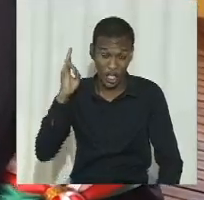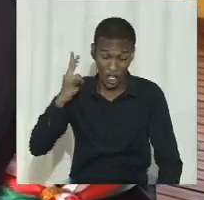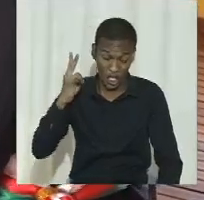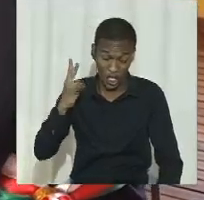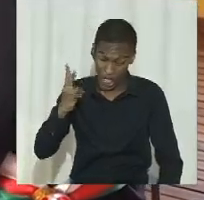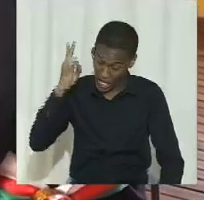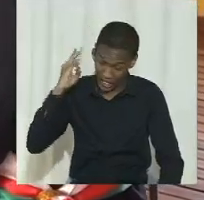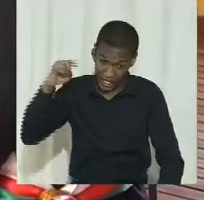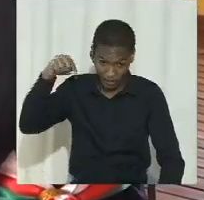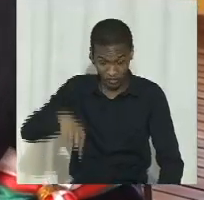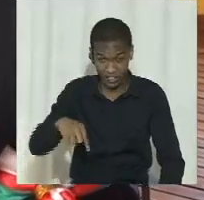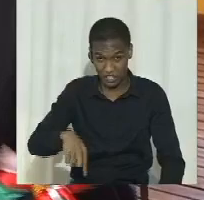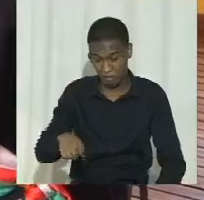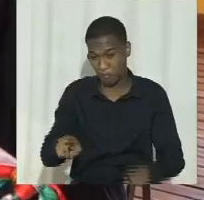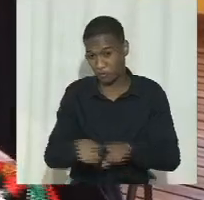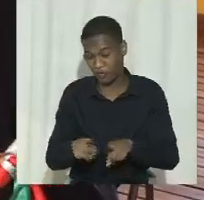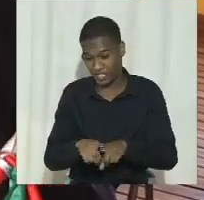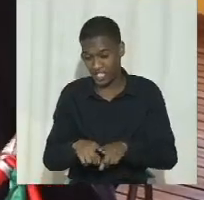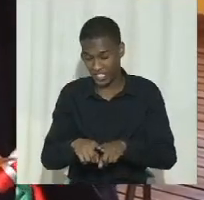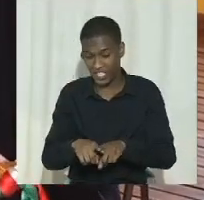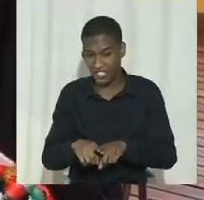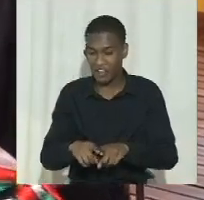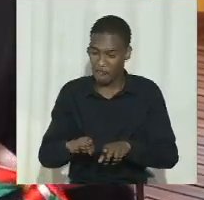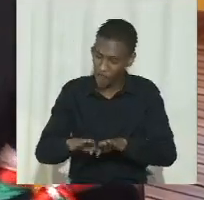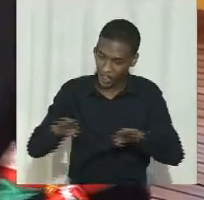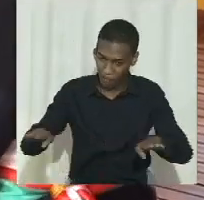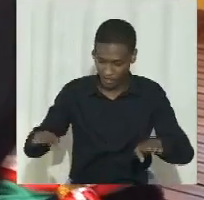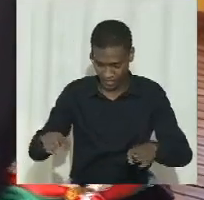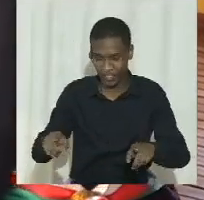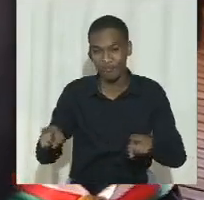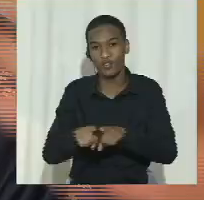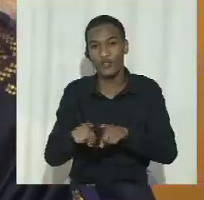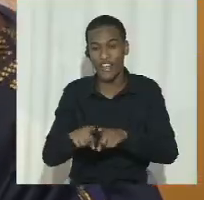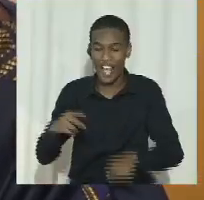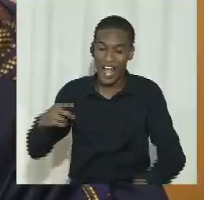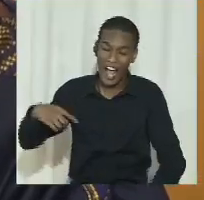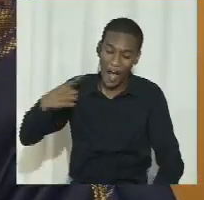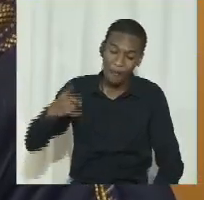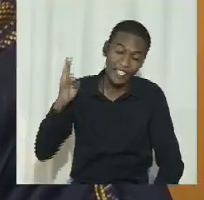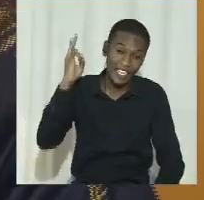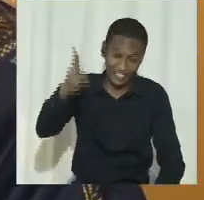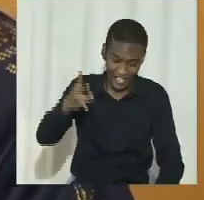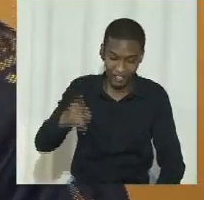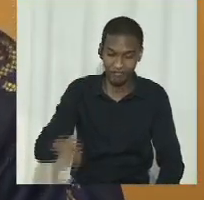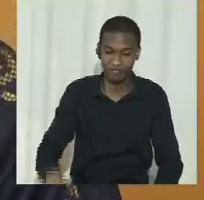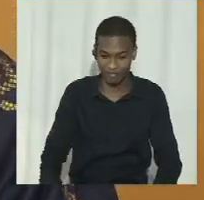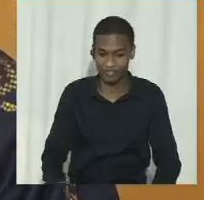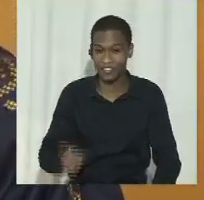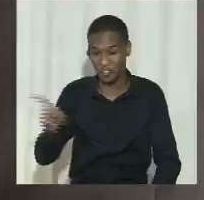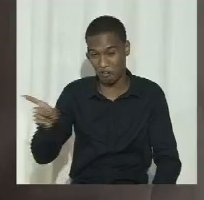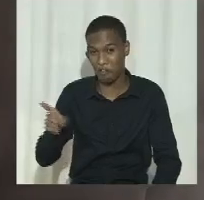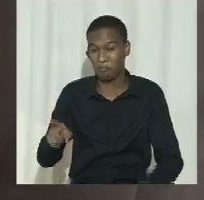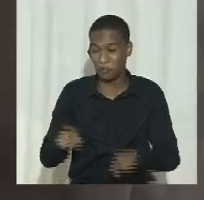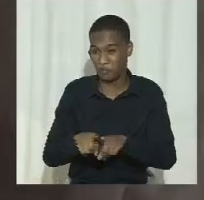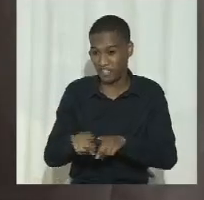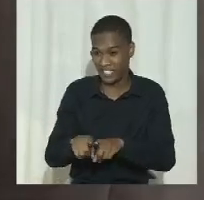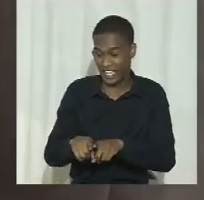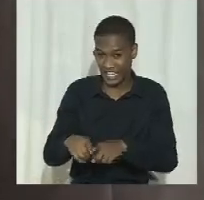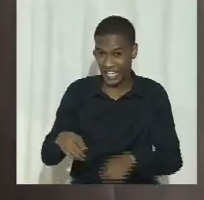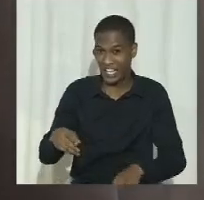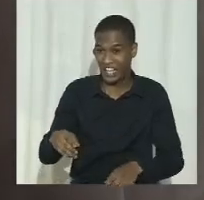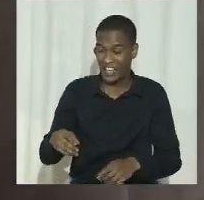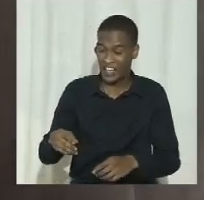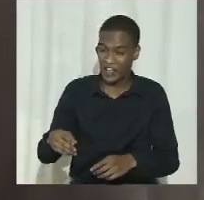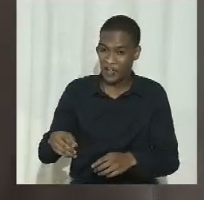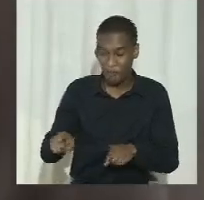amin'izao fotoana izao ny amin'ny herinandro avy io. Misy mantsy ireo nisintona ny atota taratasina, misy kosa ireo mitazona ny azy